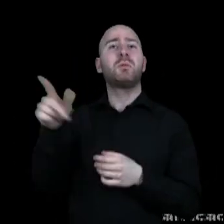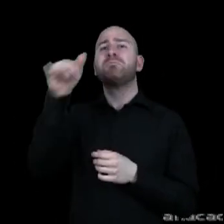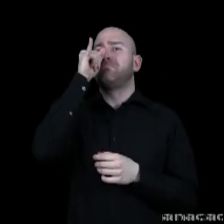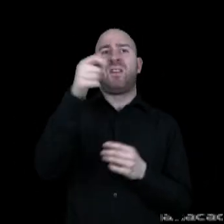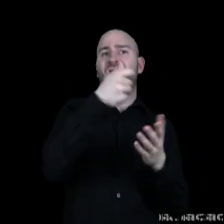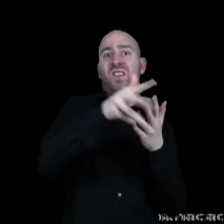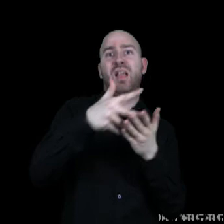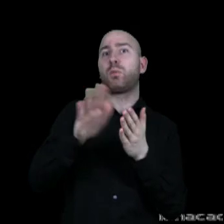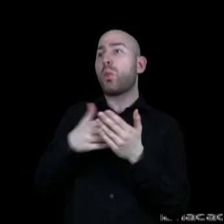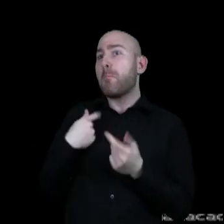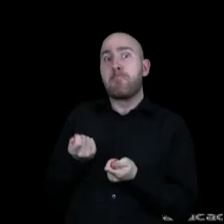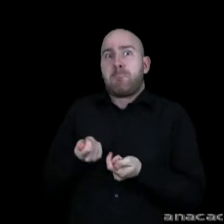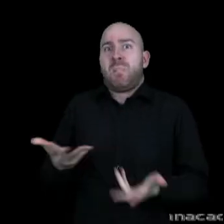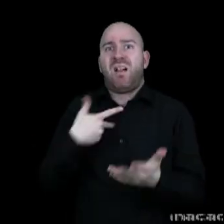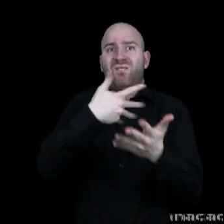dochodu rozporządzalnego.